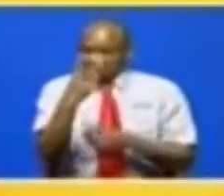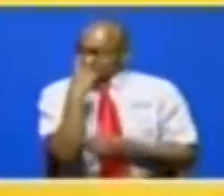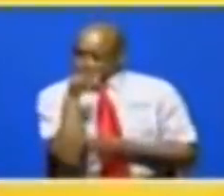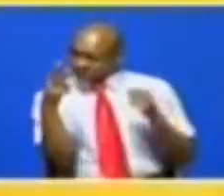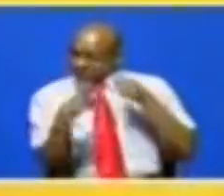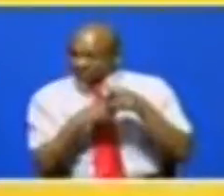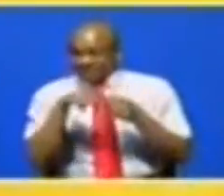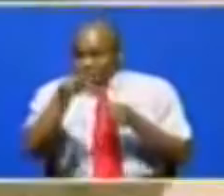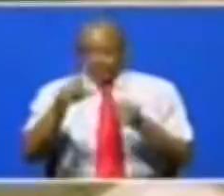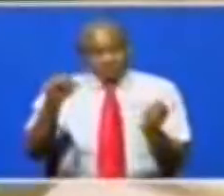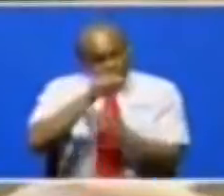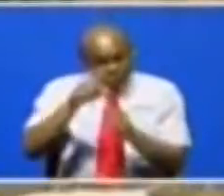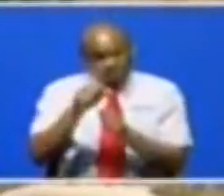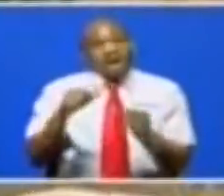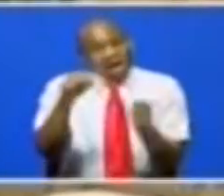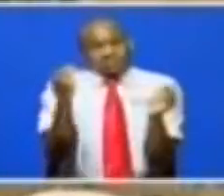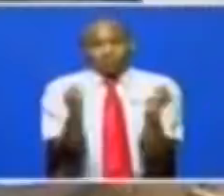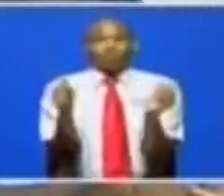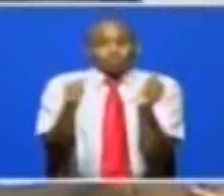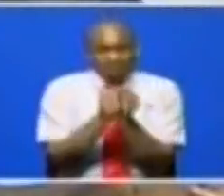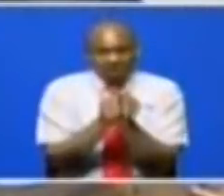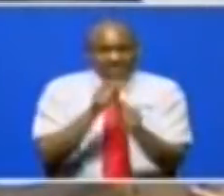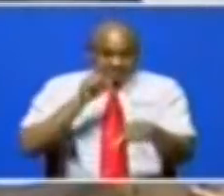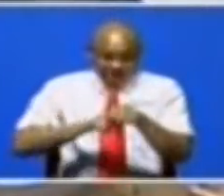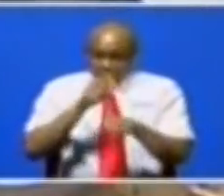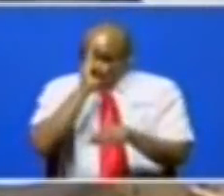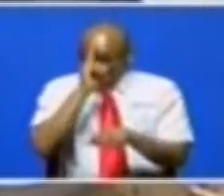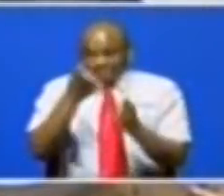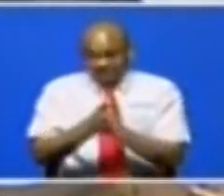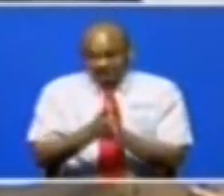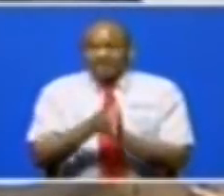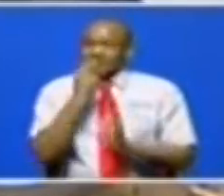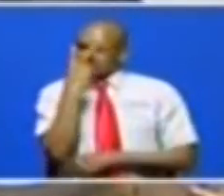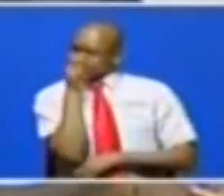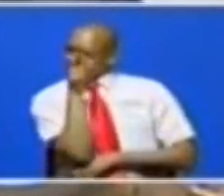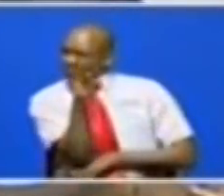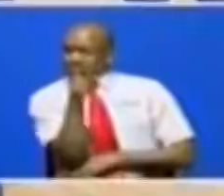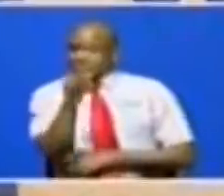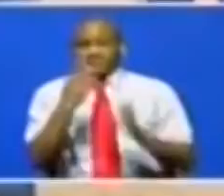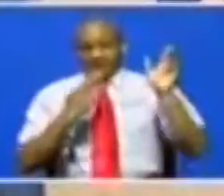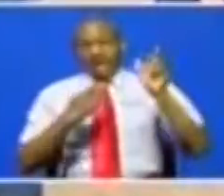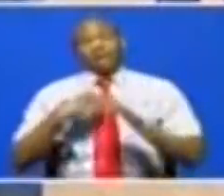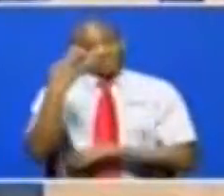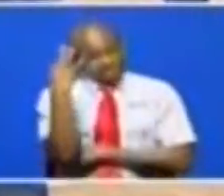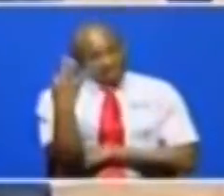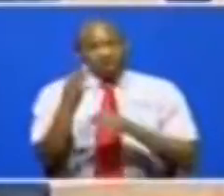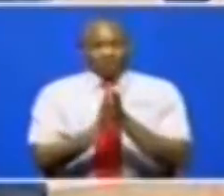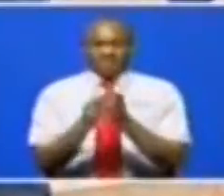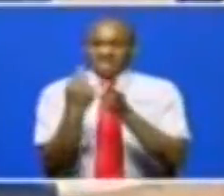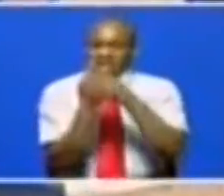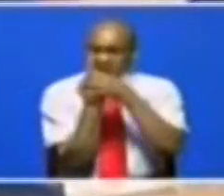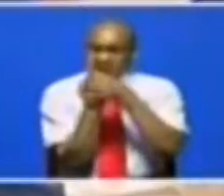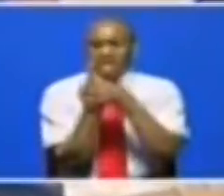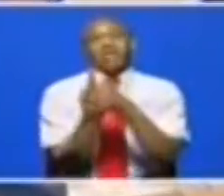hao saba walikuwa kisafiri kwenye gari dogo kabla ya kukabiliwa. Polisi wanasema washukiwa hao walikuwa na bunduki tatu na risasi